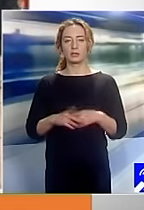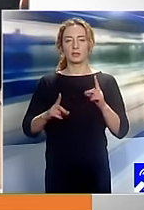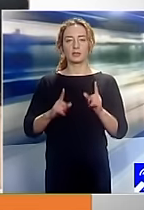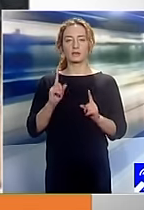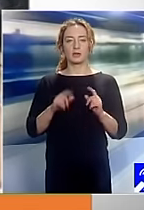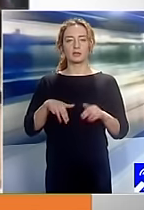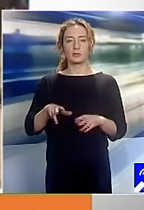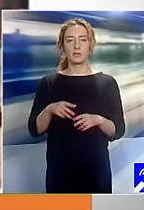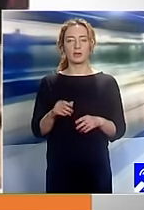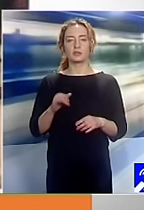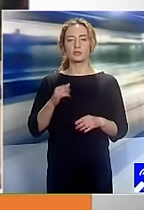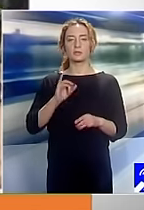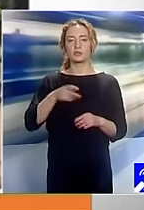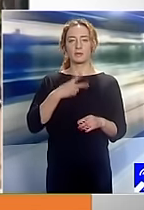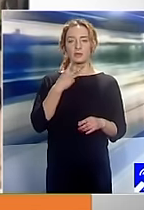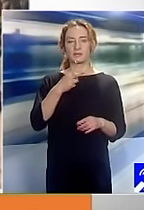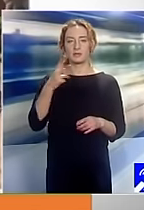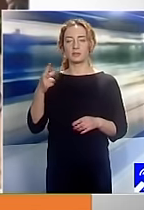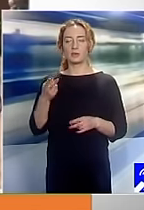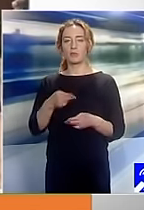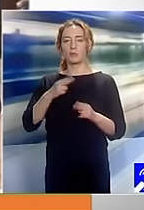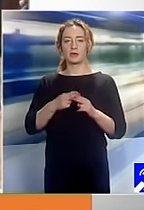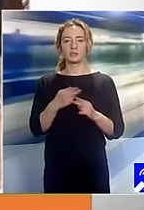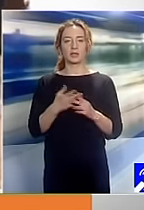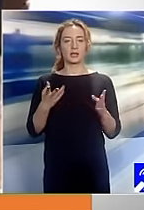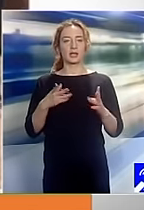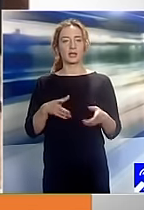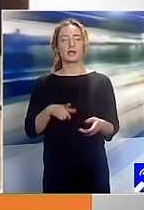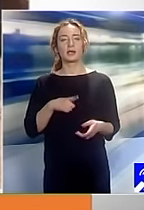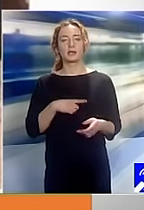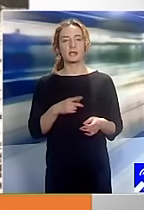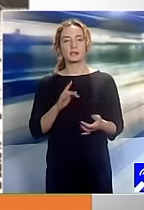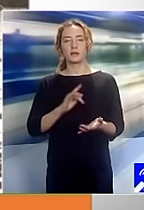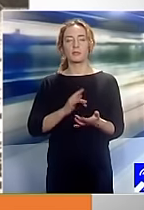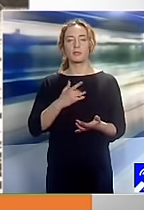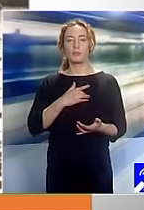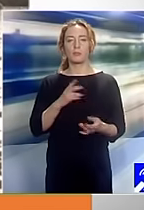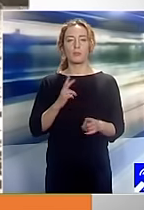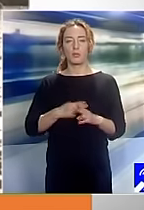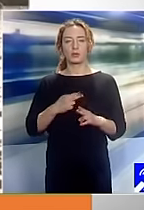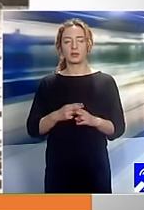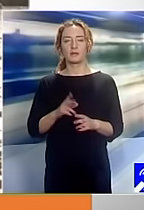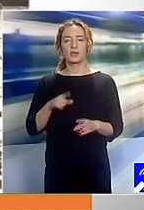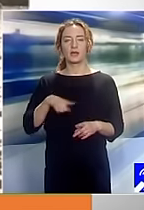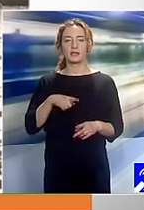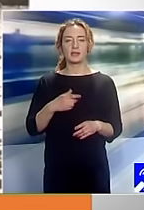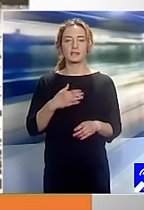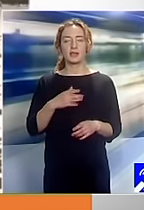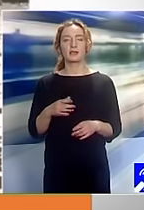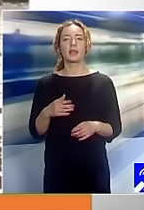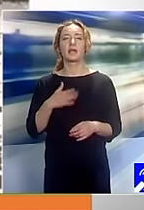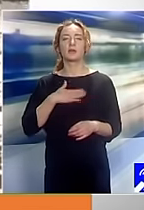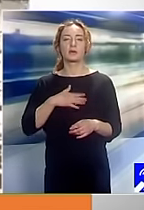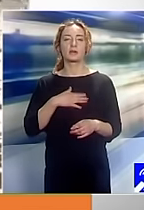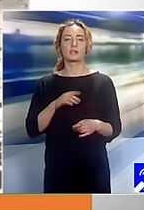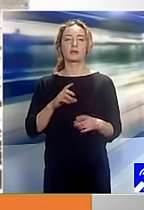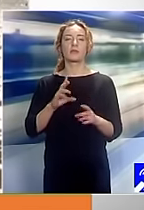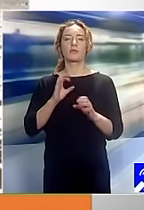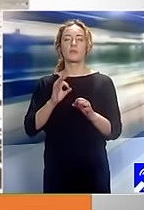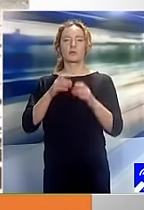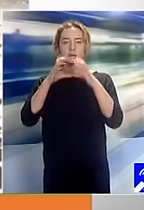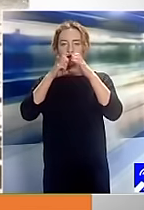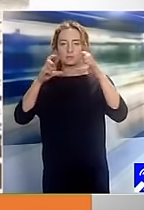trebuie să vizităm un pacient care este bolnav cu viroză respiratoră acută, e de dorit să purtăm o mască și să